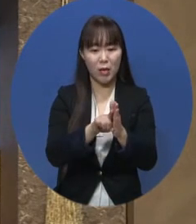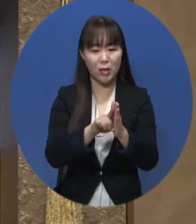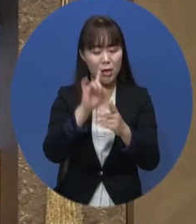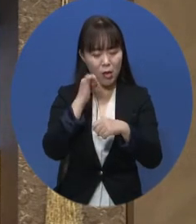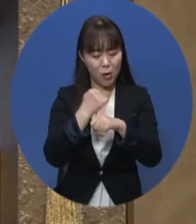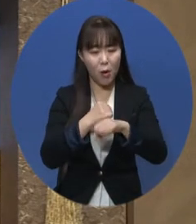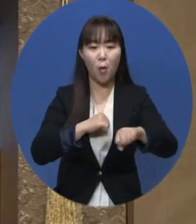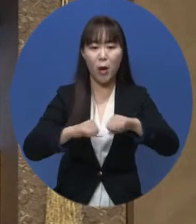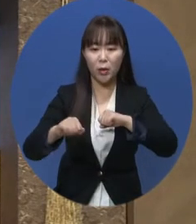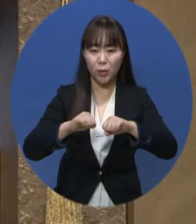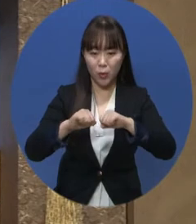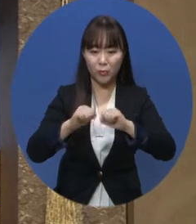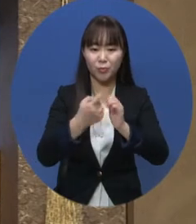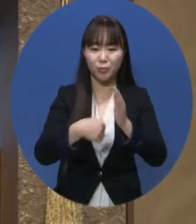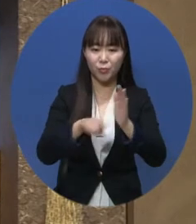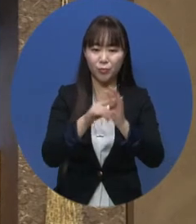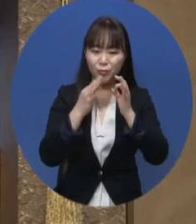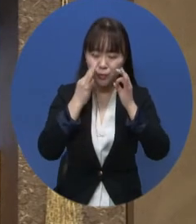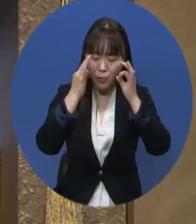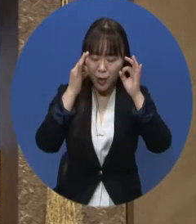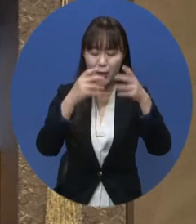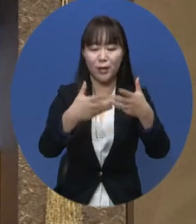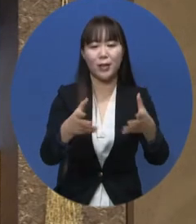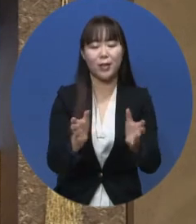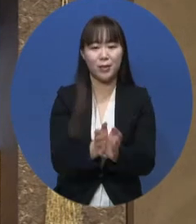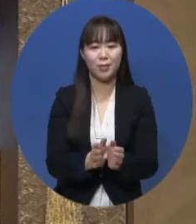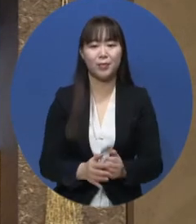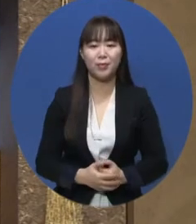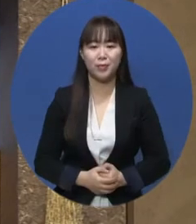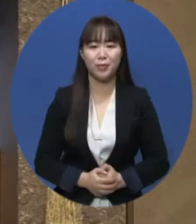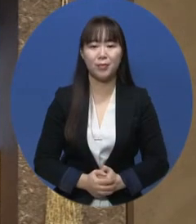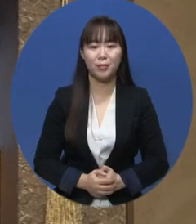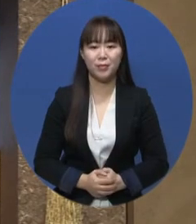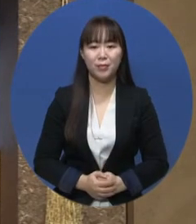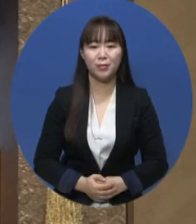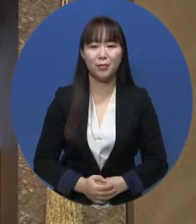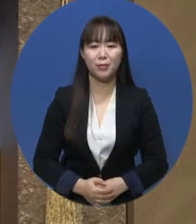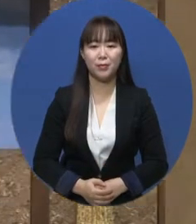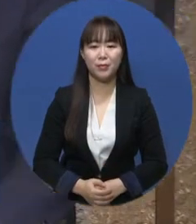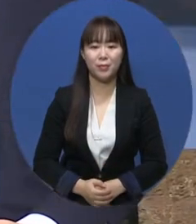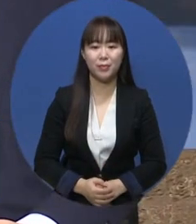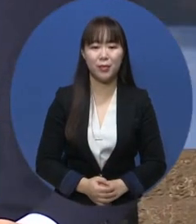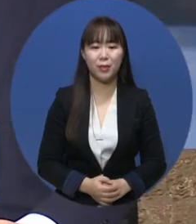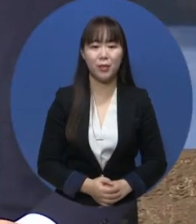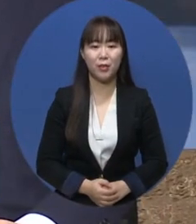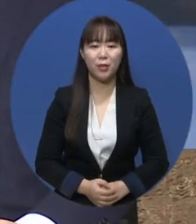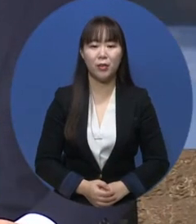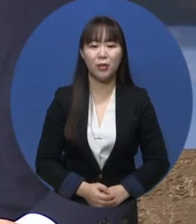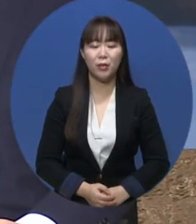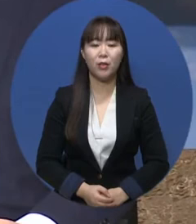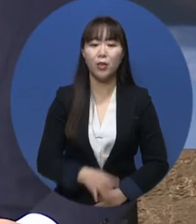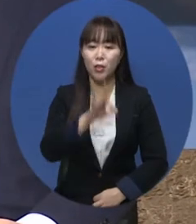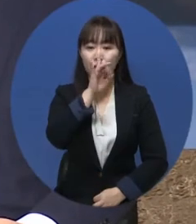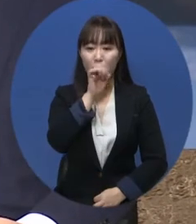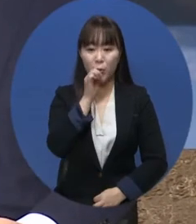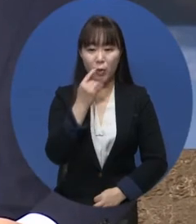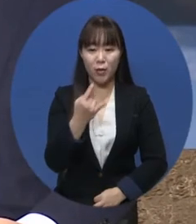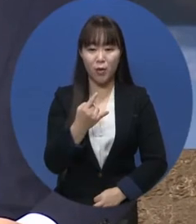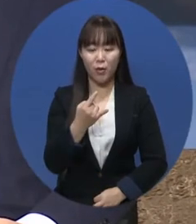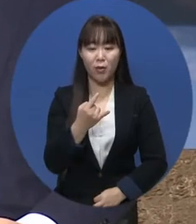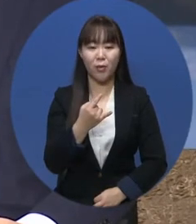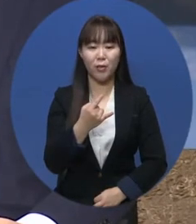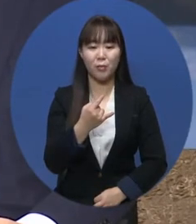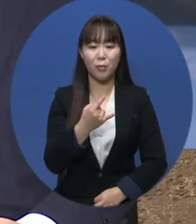연구 활동을 위해서 노력하고 있는 단체라고 말씀드릴 수 있겠습니다. 그러니까 이 중앙회에서